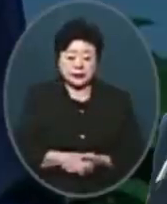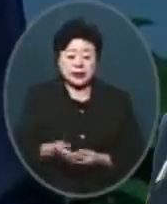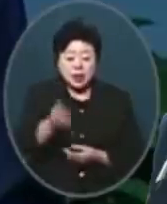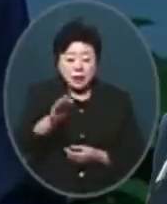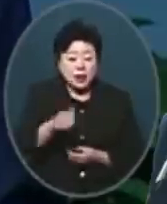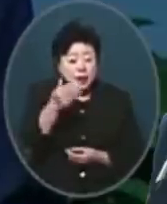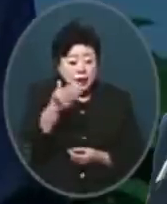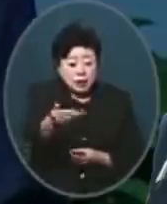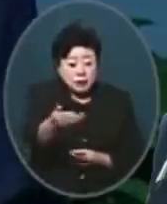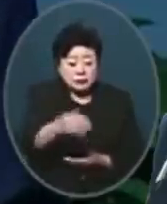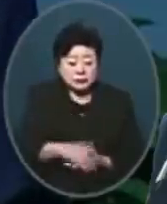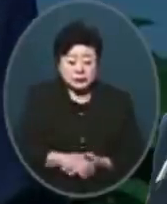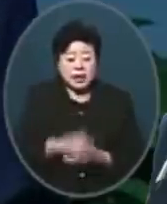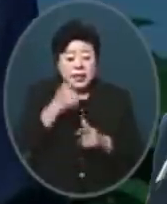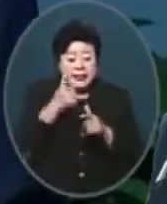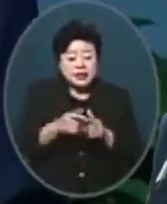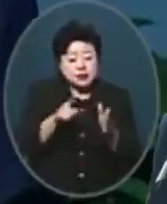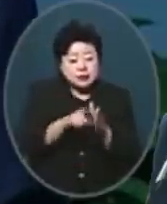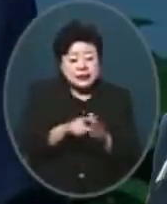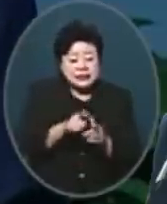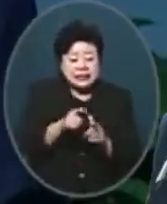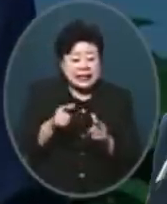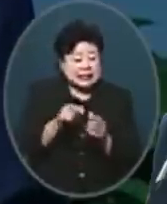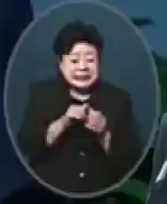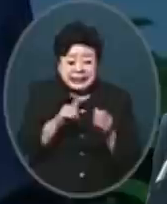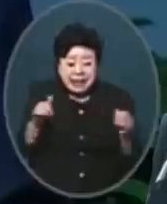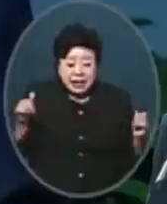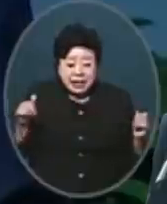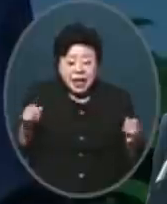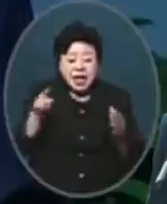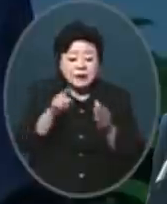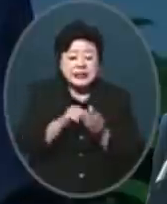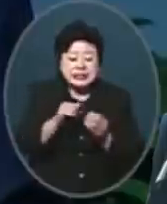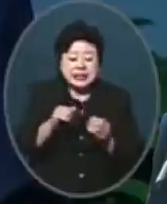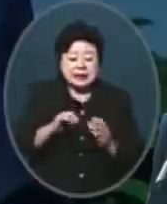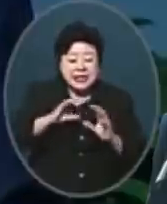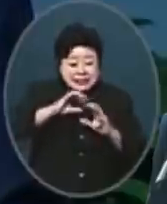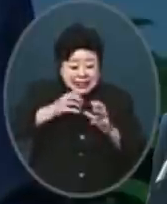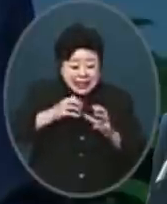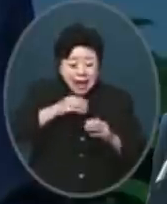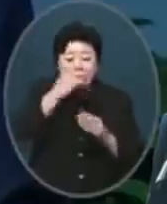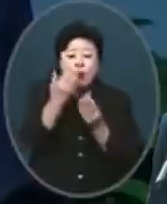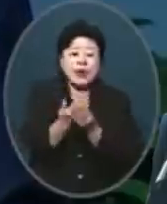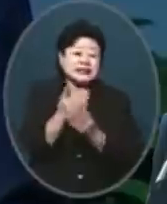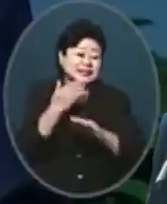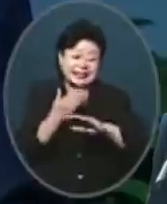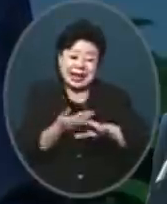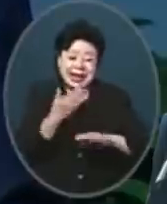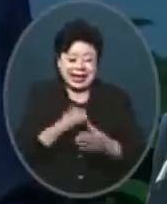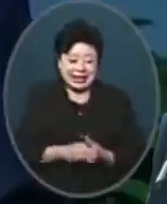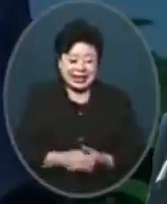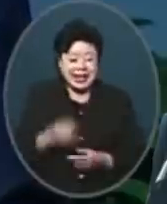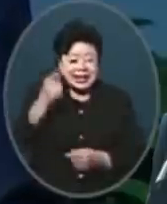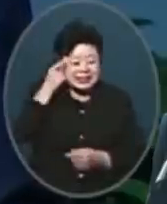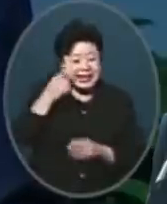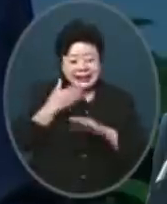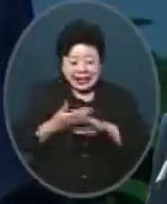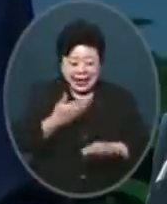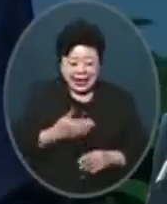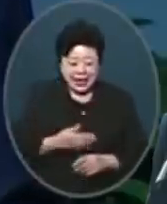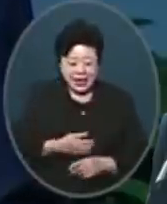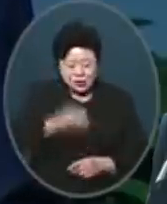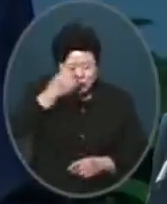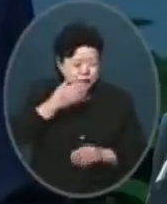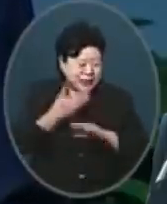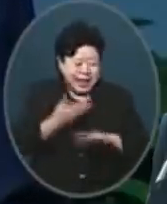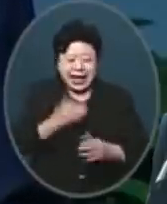그러면 여러분 예수를 믿지 않는 사람과 믿는 사람의 세계가 완전히 달라지는 것은 생각이 달라지고